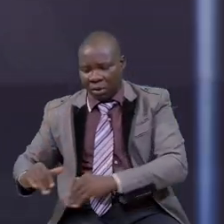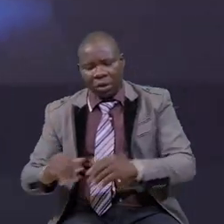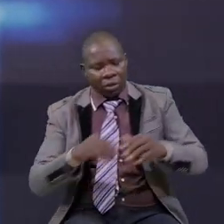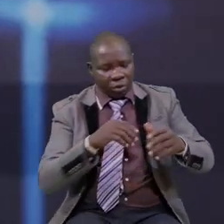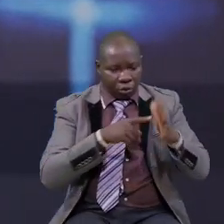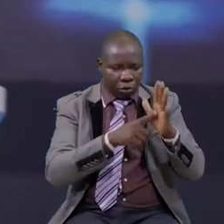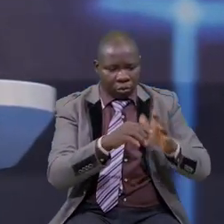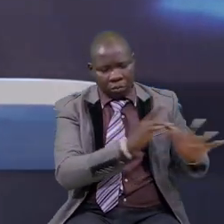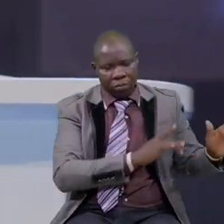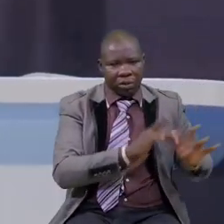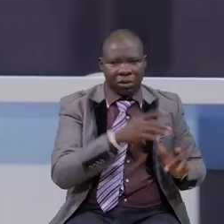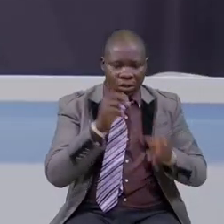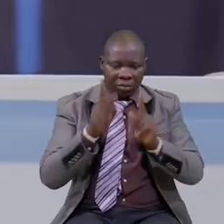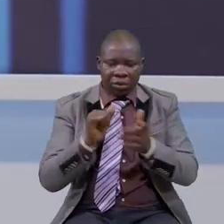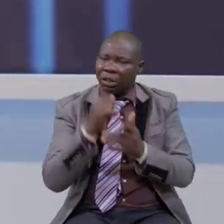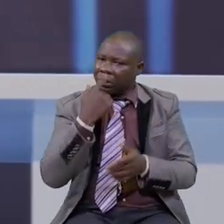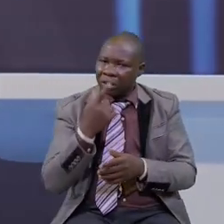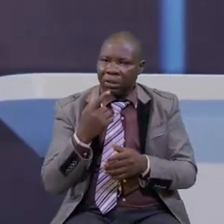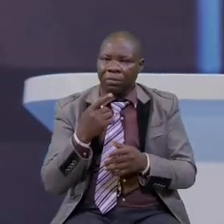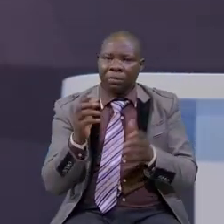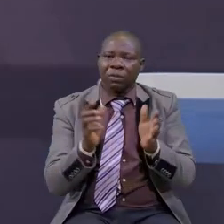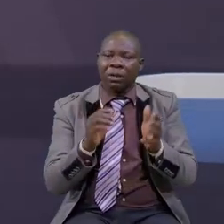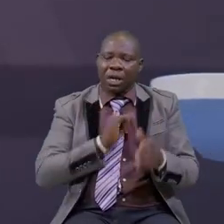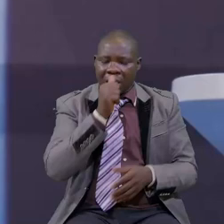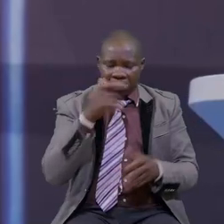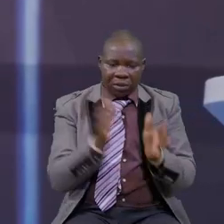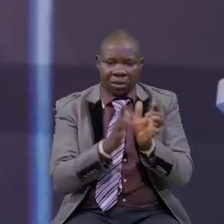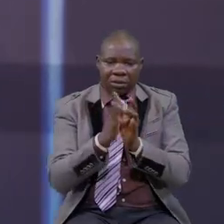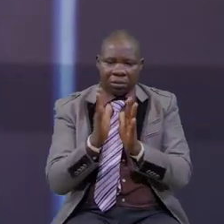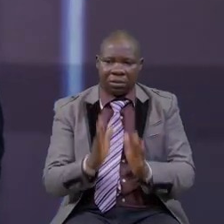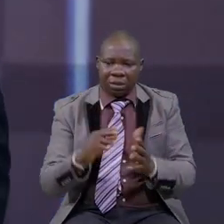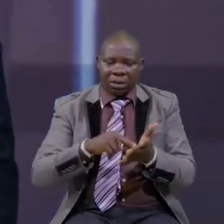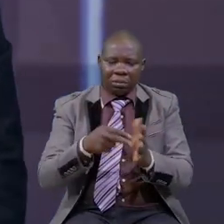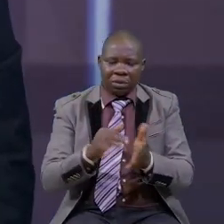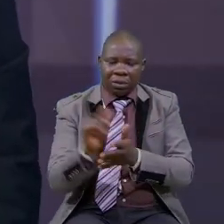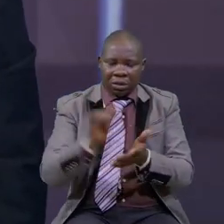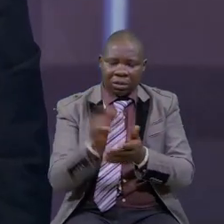Une personne qui dit, je suis chrétien, ça veut dire que tu as Christ au-dedans de toi.